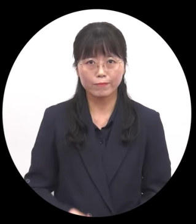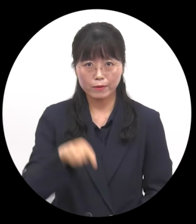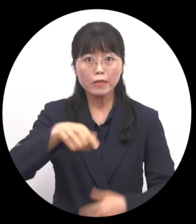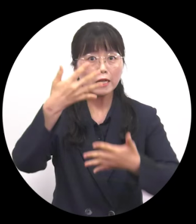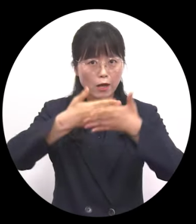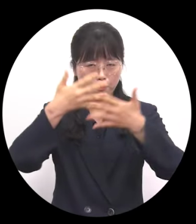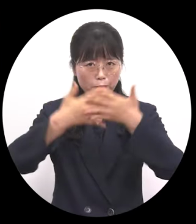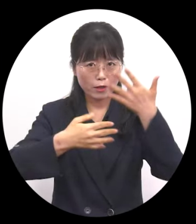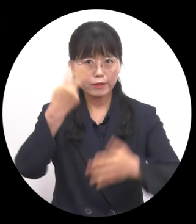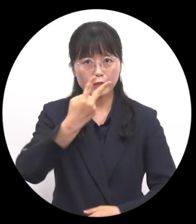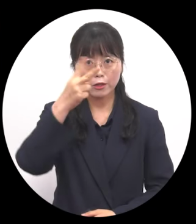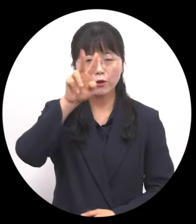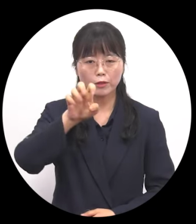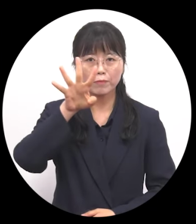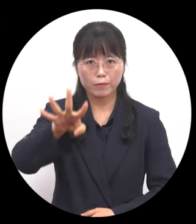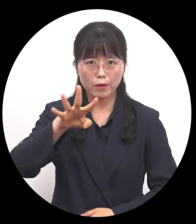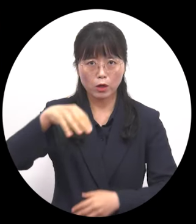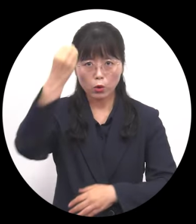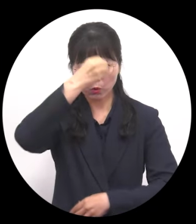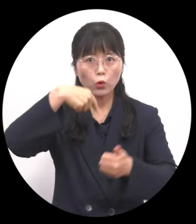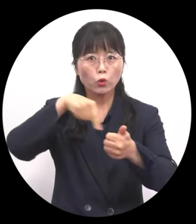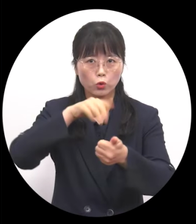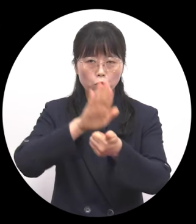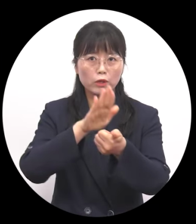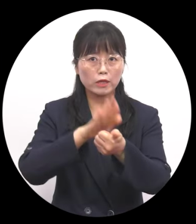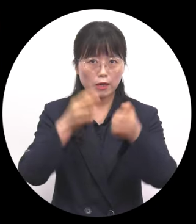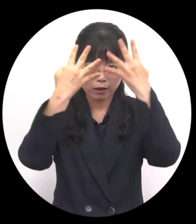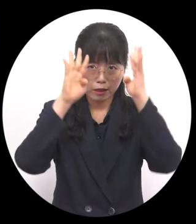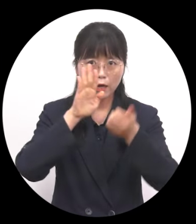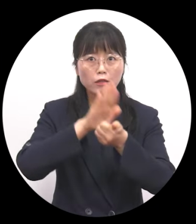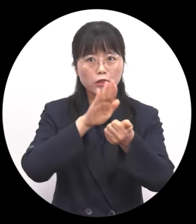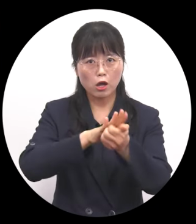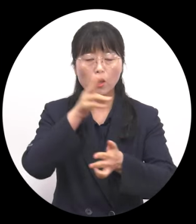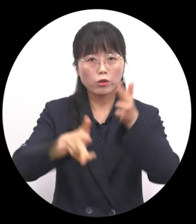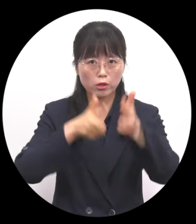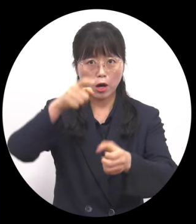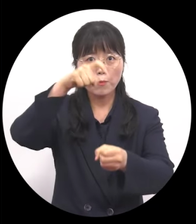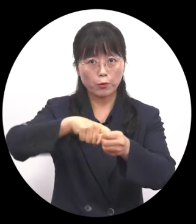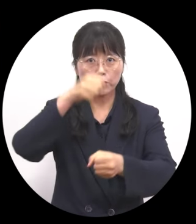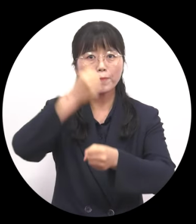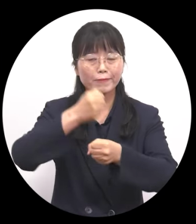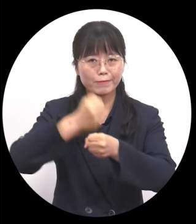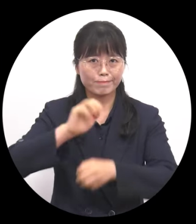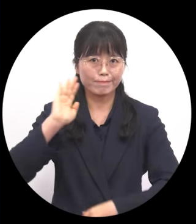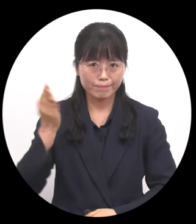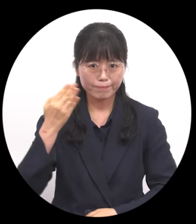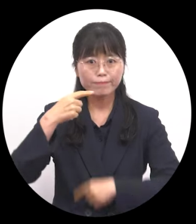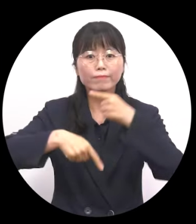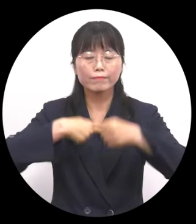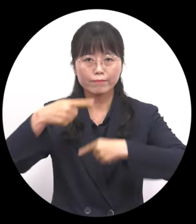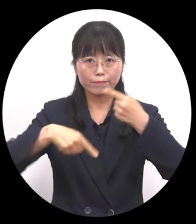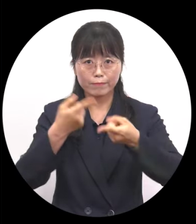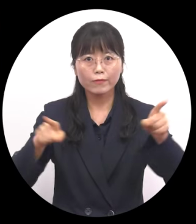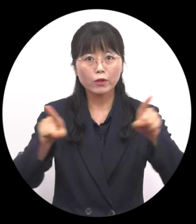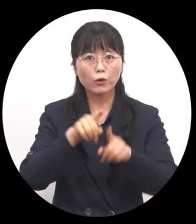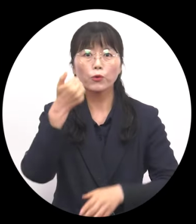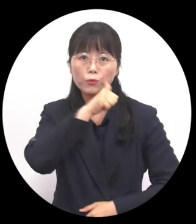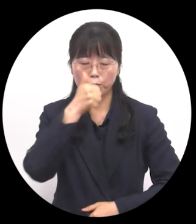본 영상은 2024년 고교교육기여대학 지원사업의 일환으로 제작되었으며 수어로